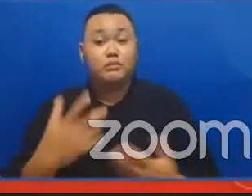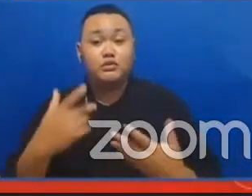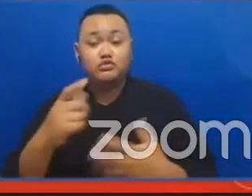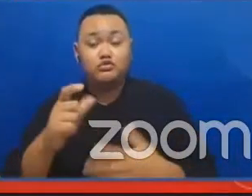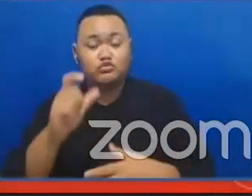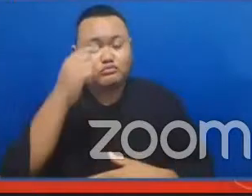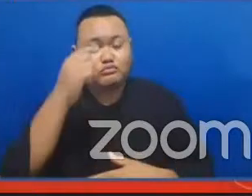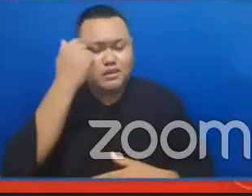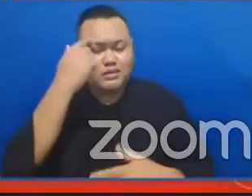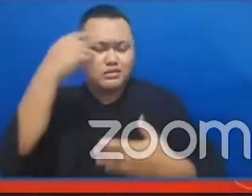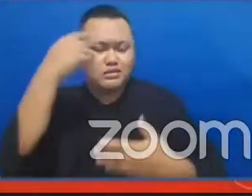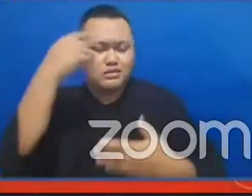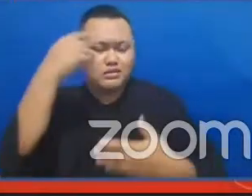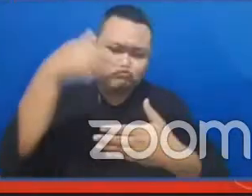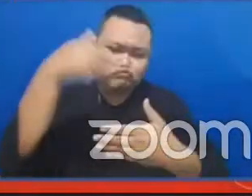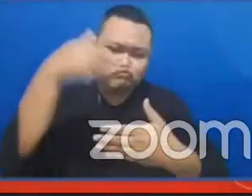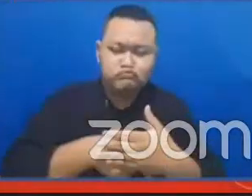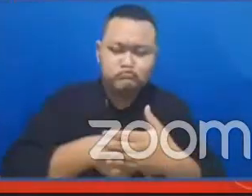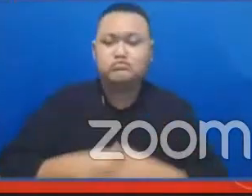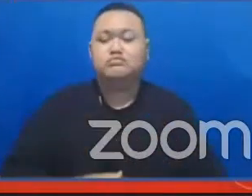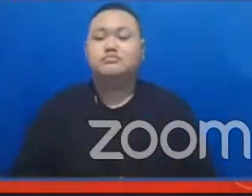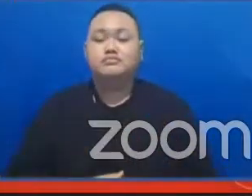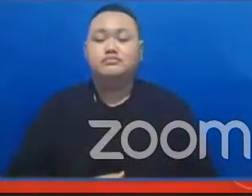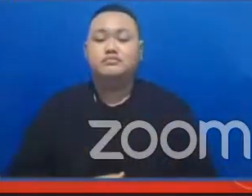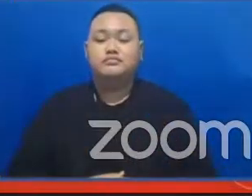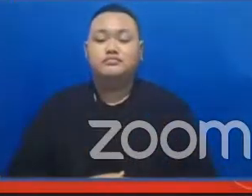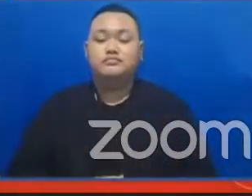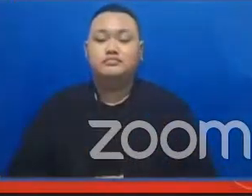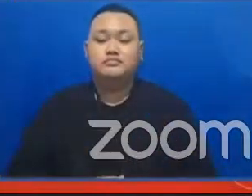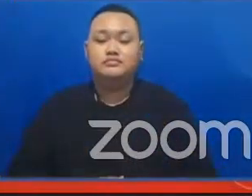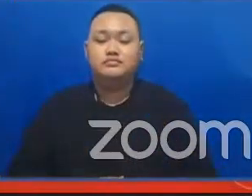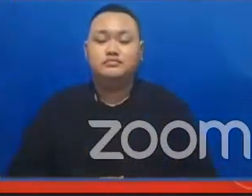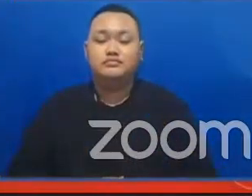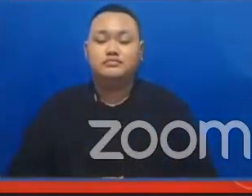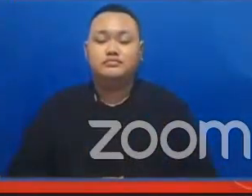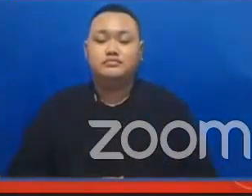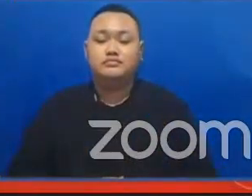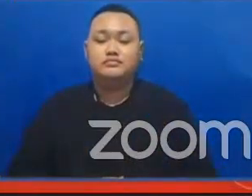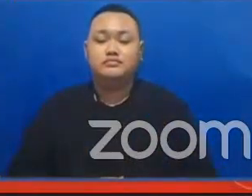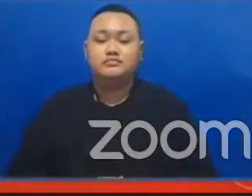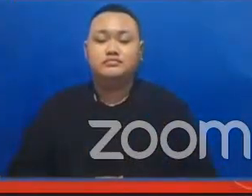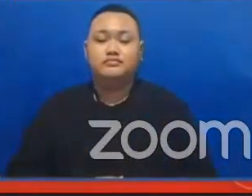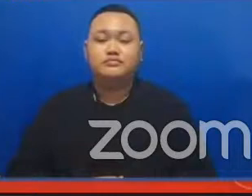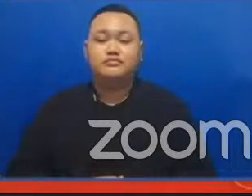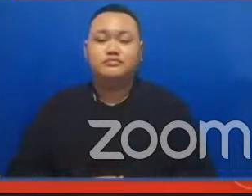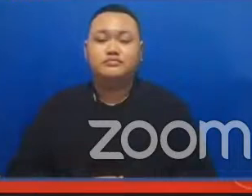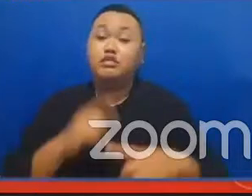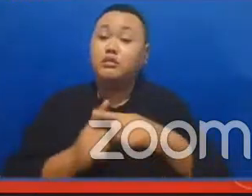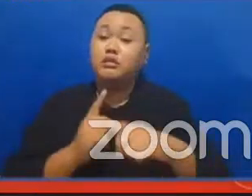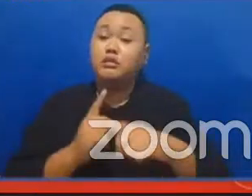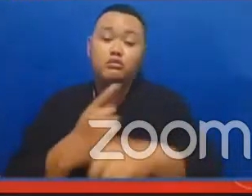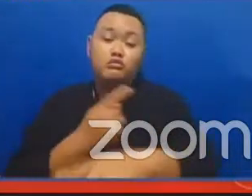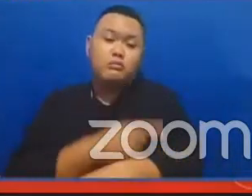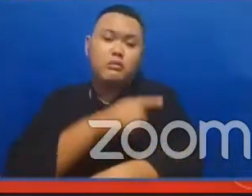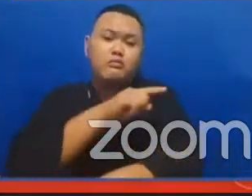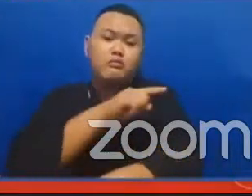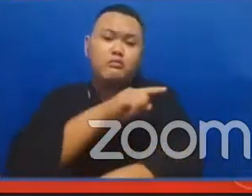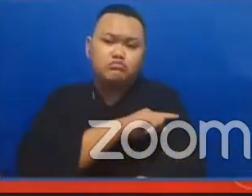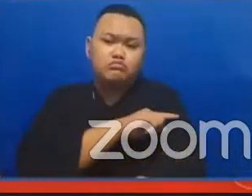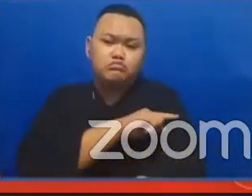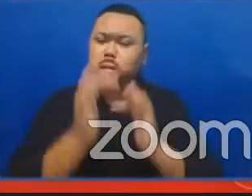sebuah konsep-konsep tertentu. Memperkuat literasi sains, literasi